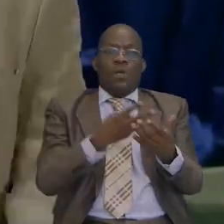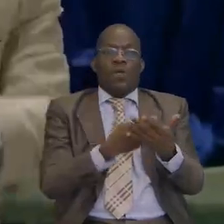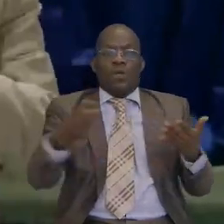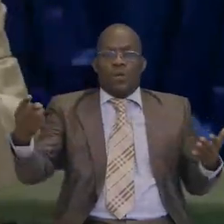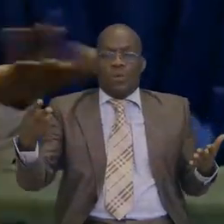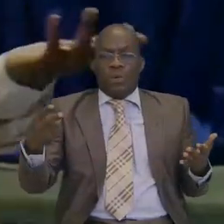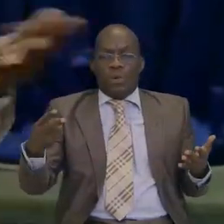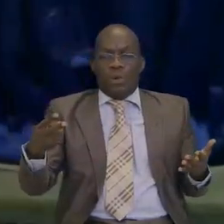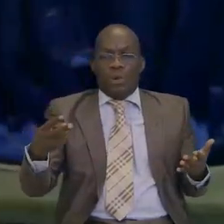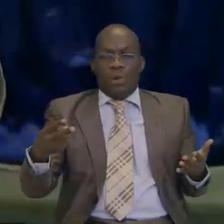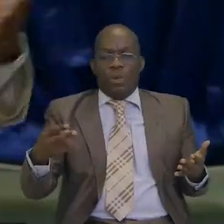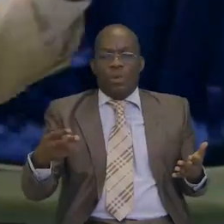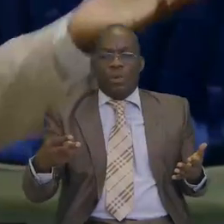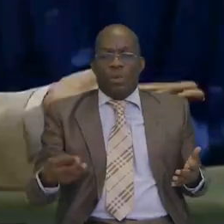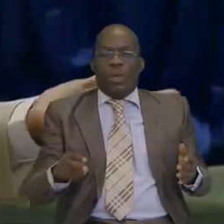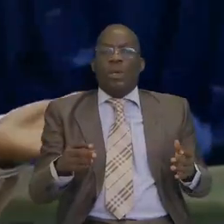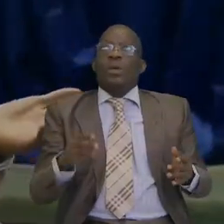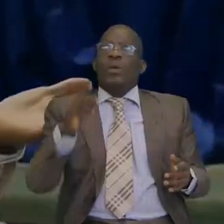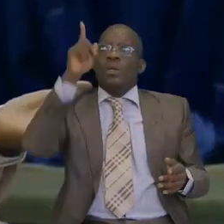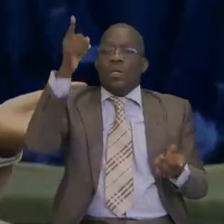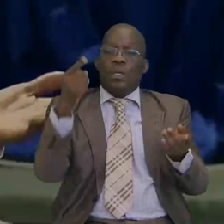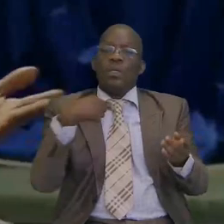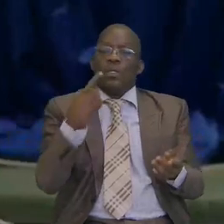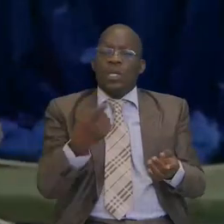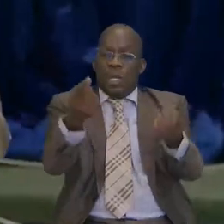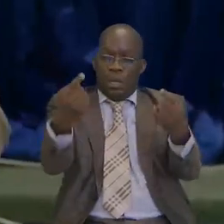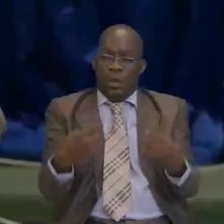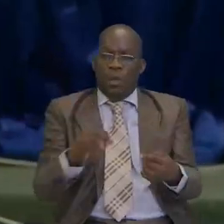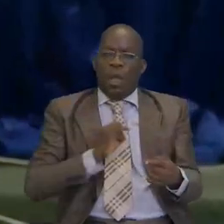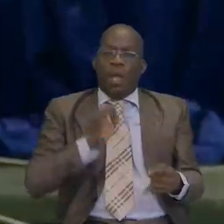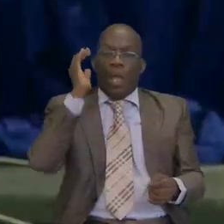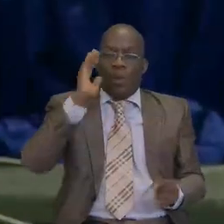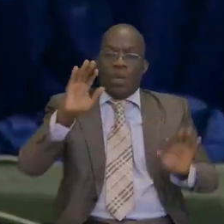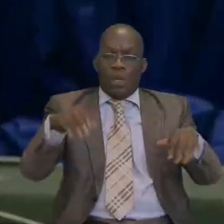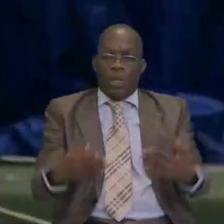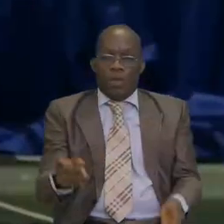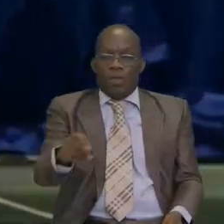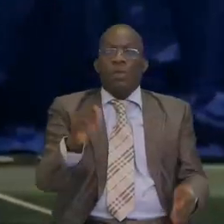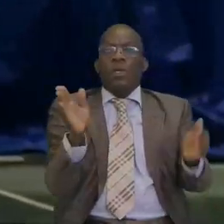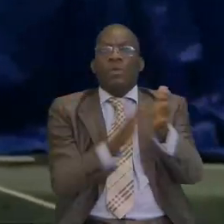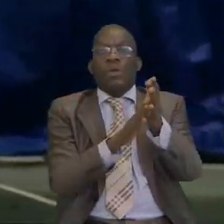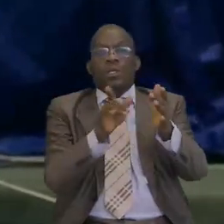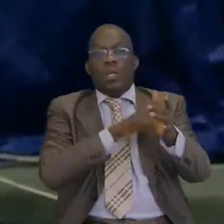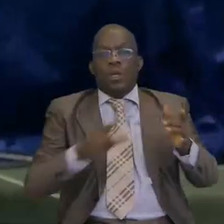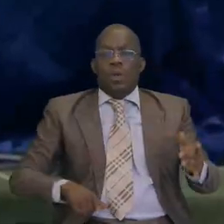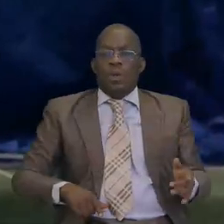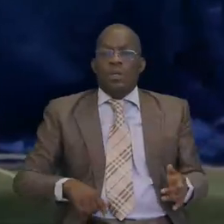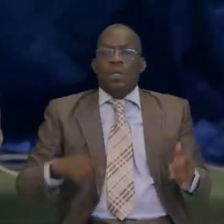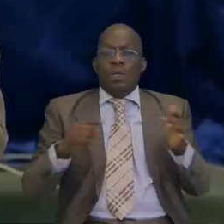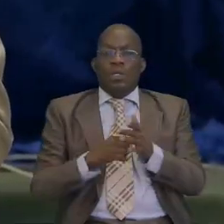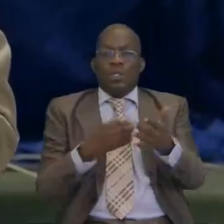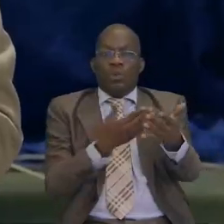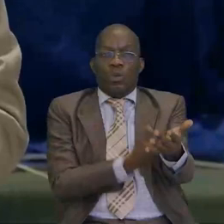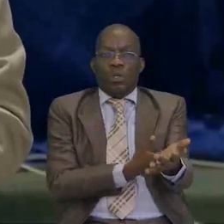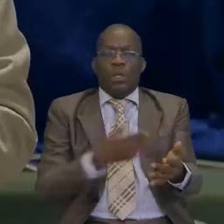à un moment donné. Il dit, viens, viens, je te donnerai leur puissance. Et gloire à Dieu, ce matin,